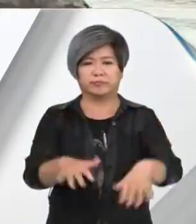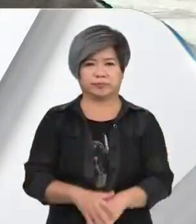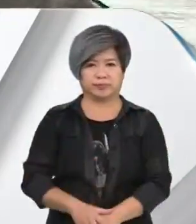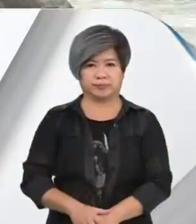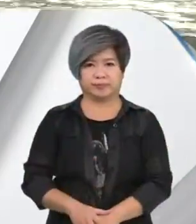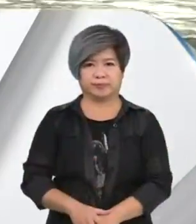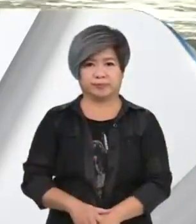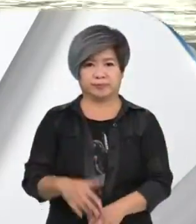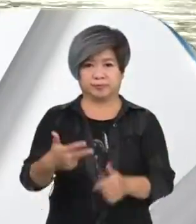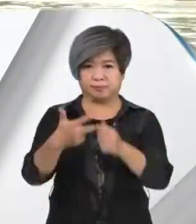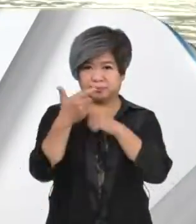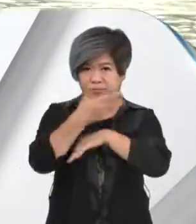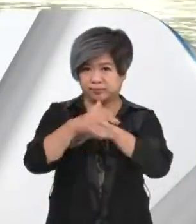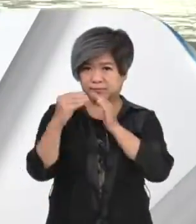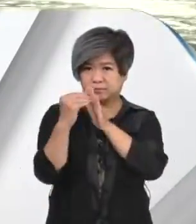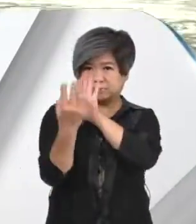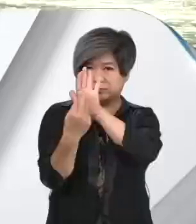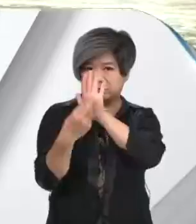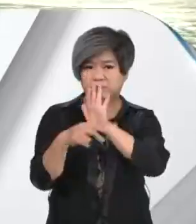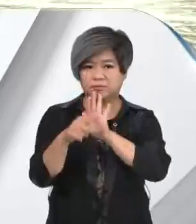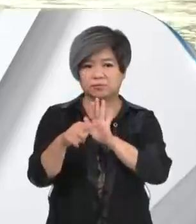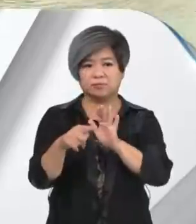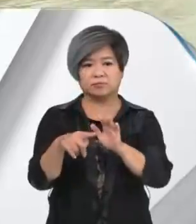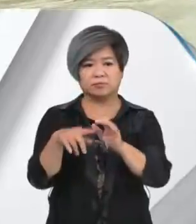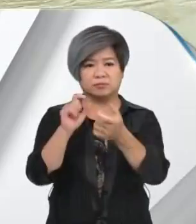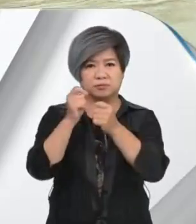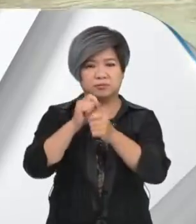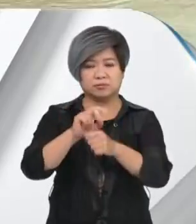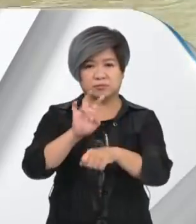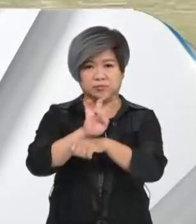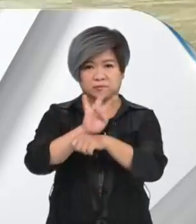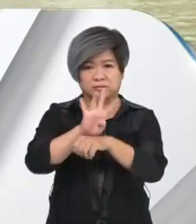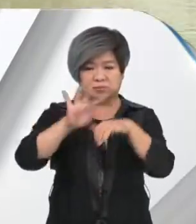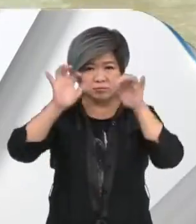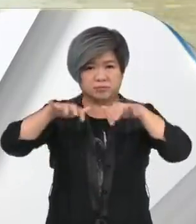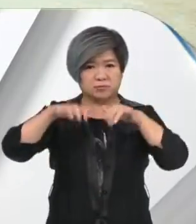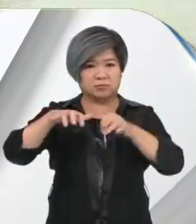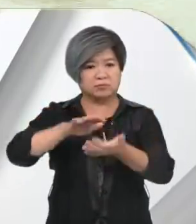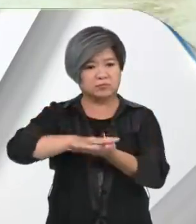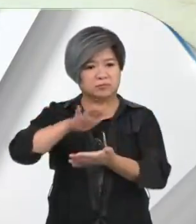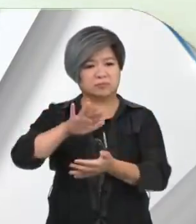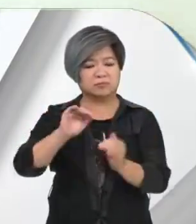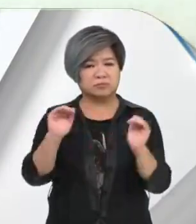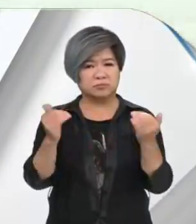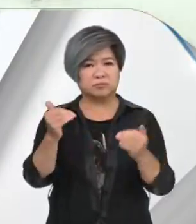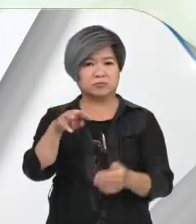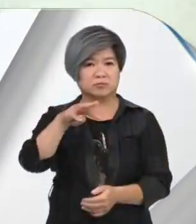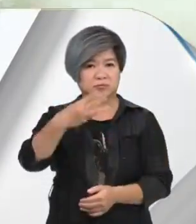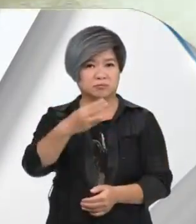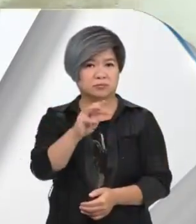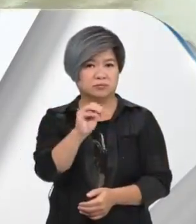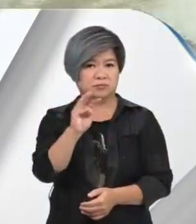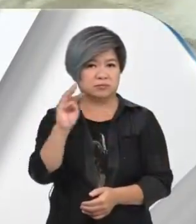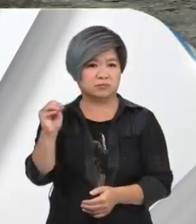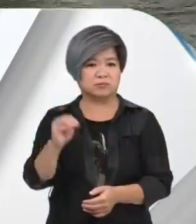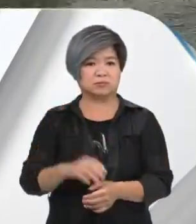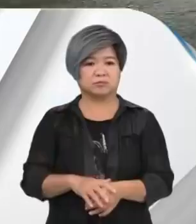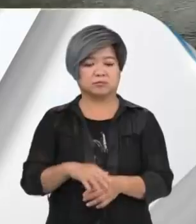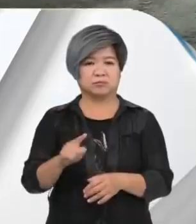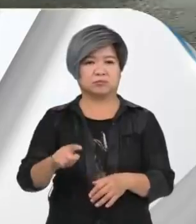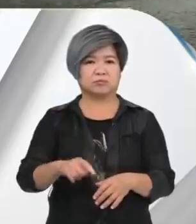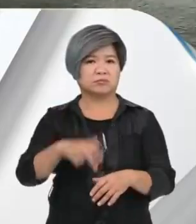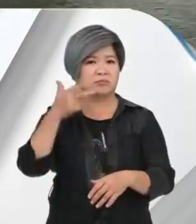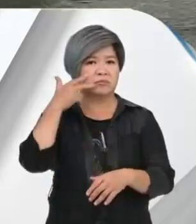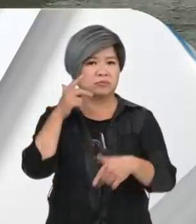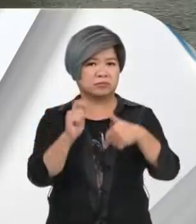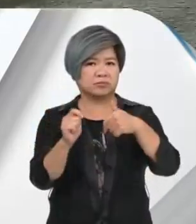了。 设河曲表示，当地最近24小时以内的降雨量将近有300毫米，已经超过了反映了太排